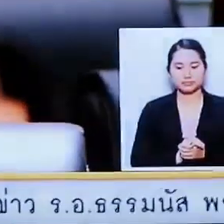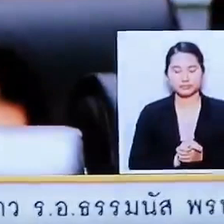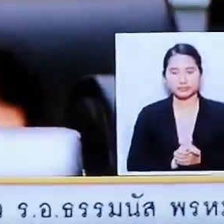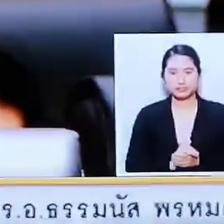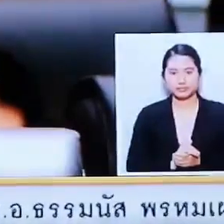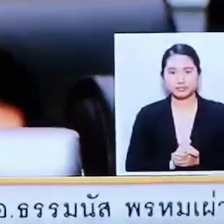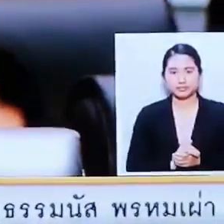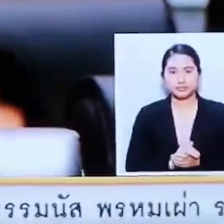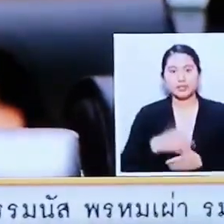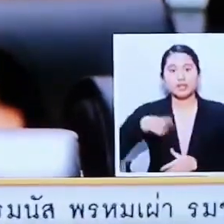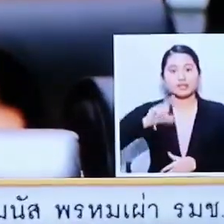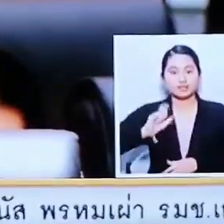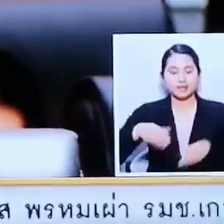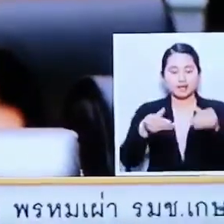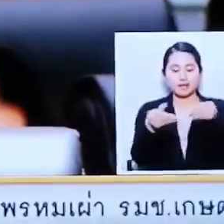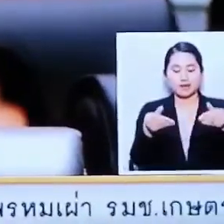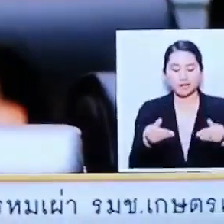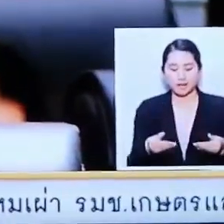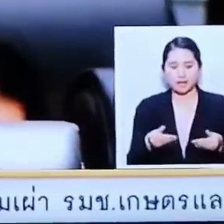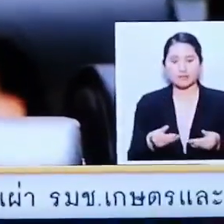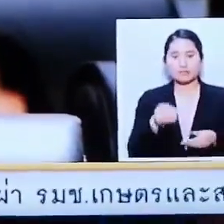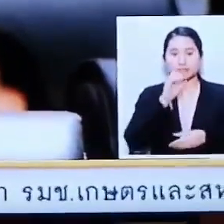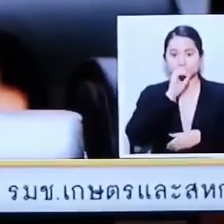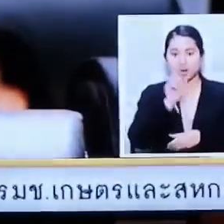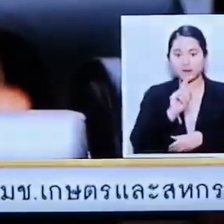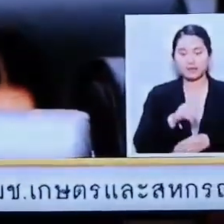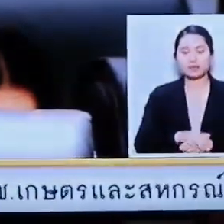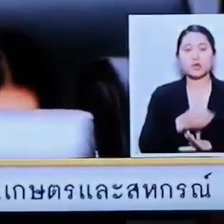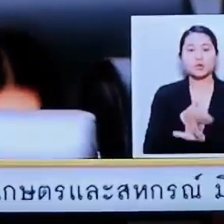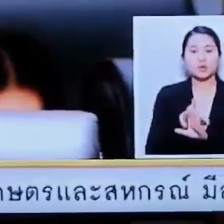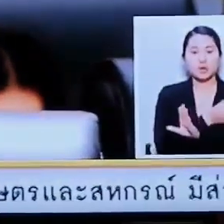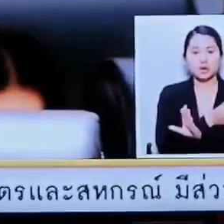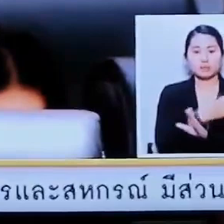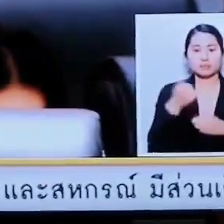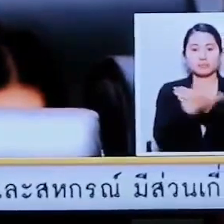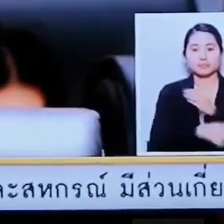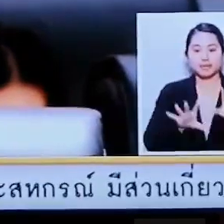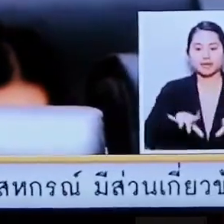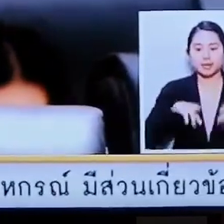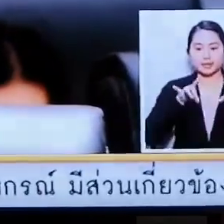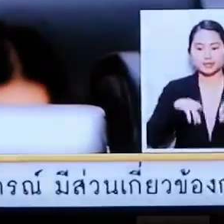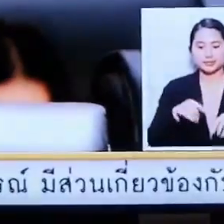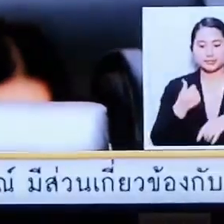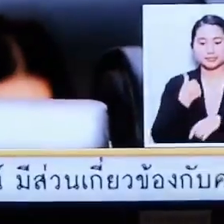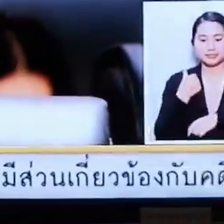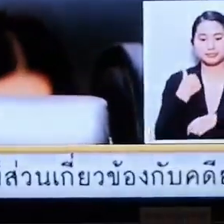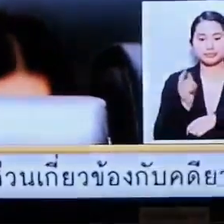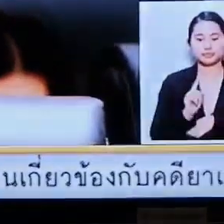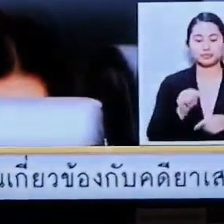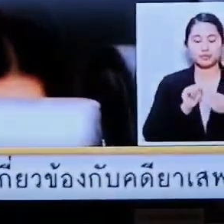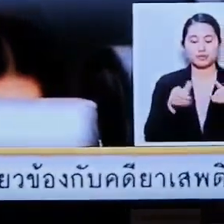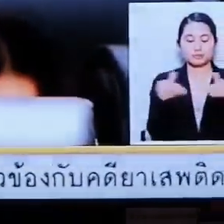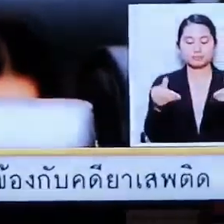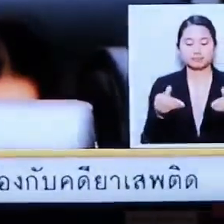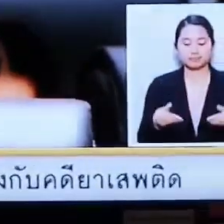ผยว่าก่อนเดินทางมาออสเตรเลียในคำในรายงาน